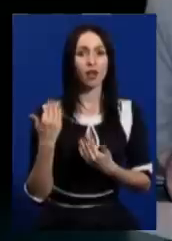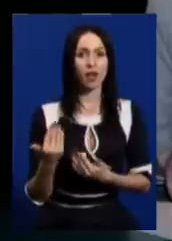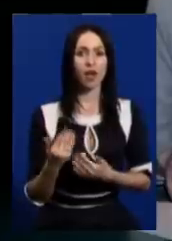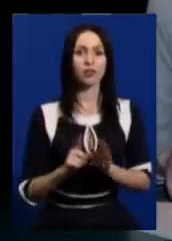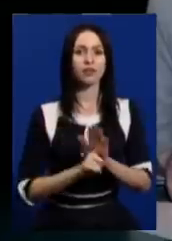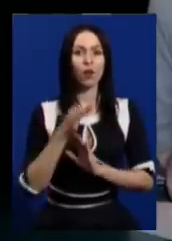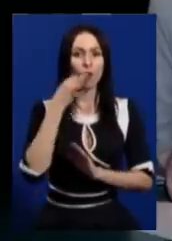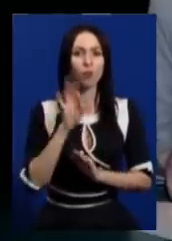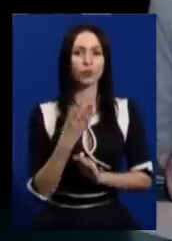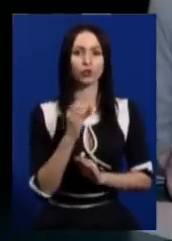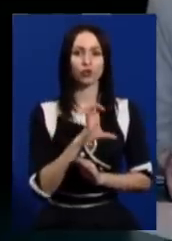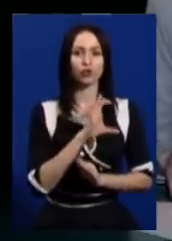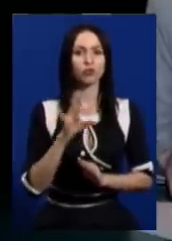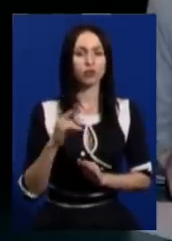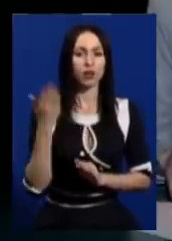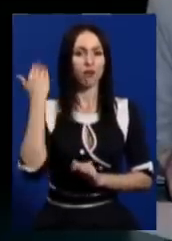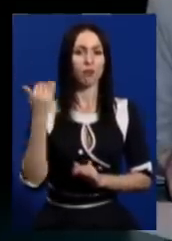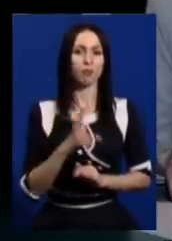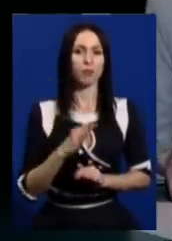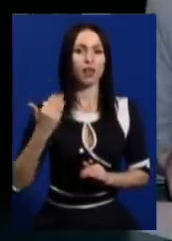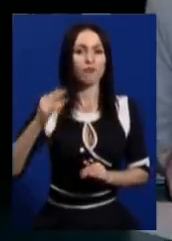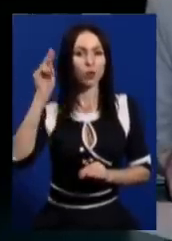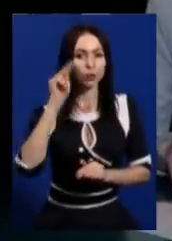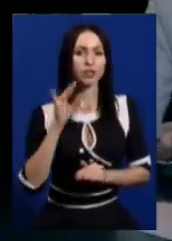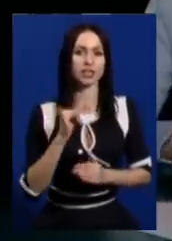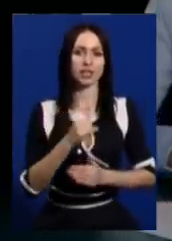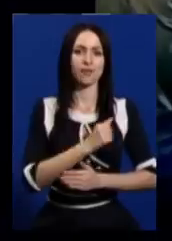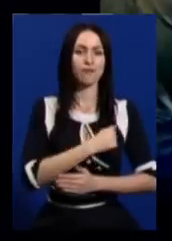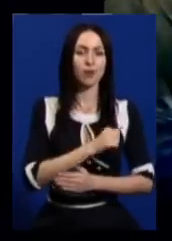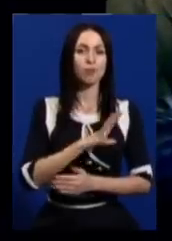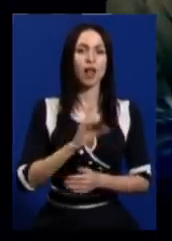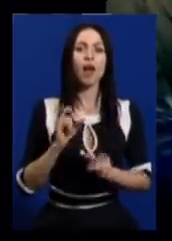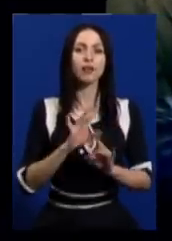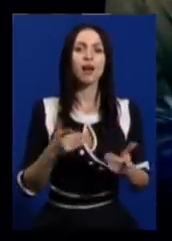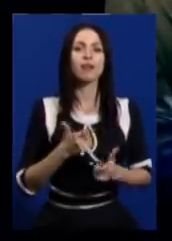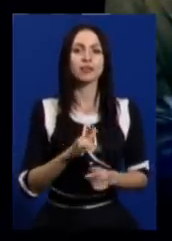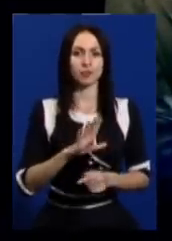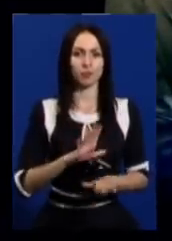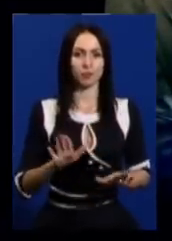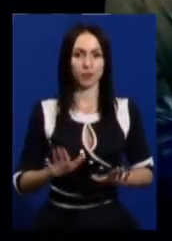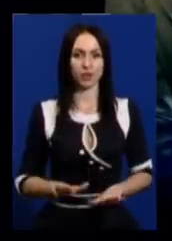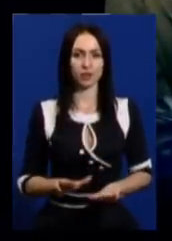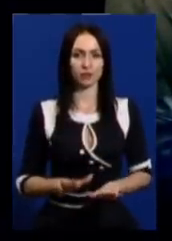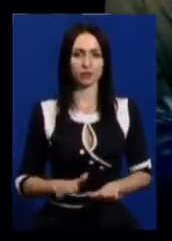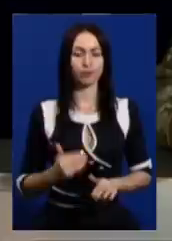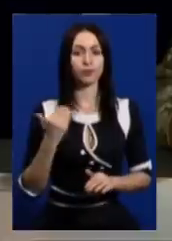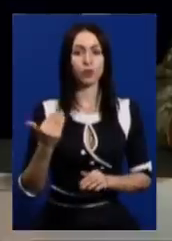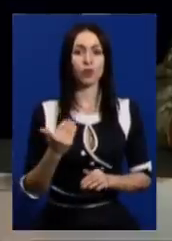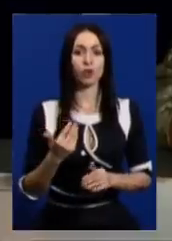з Радянського Союзу, тоді ви навчалися і служили. Розкажіть, а де ви навчалися і де служили? Я